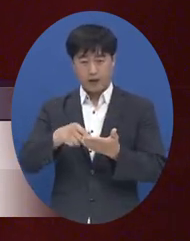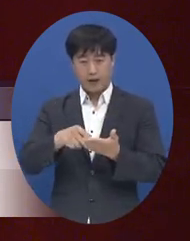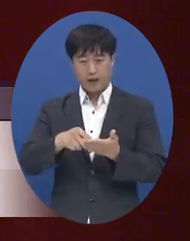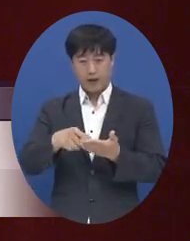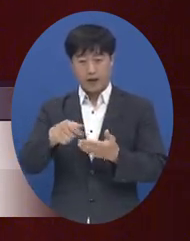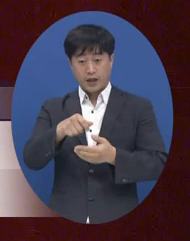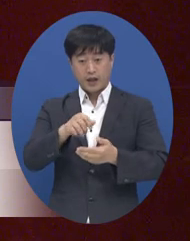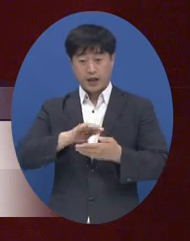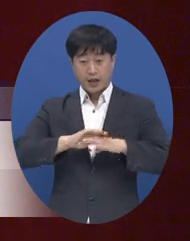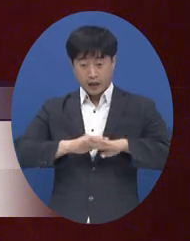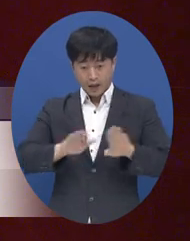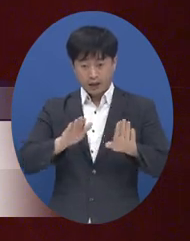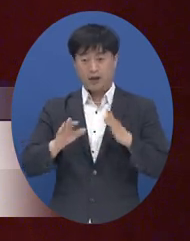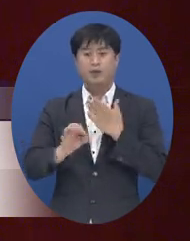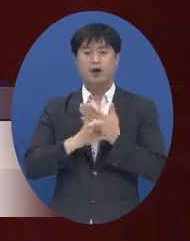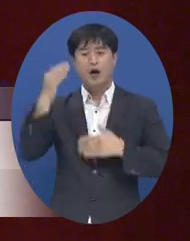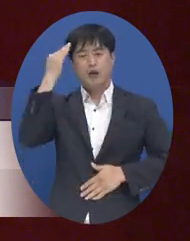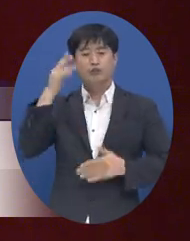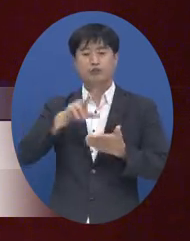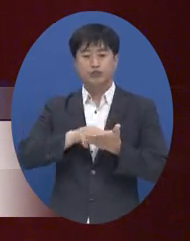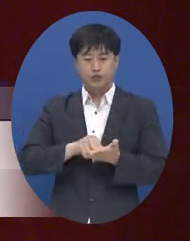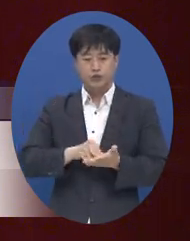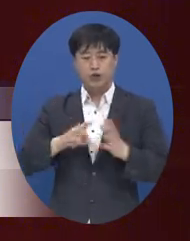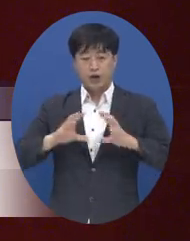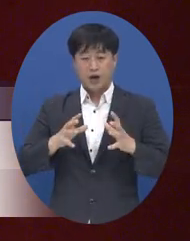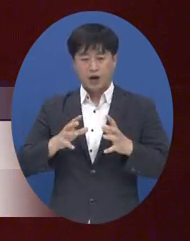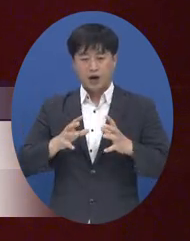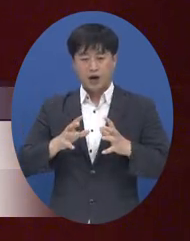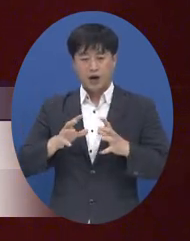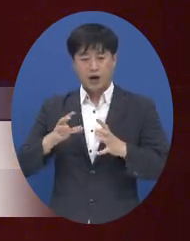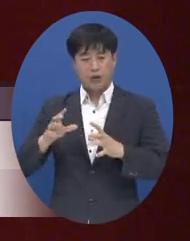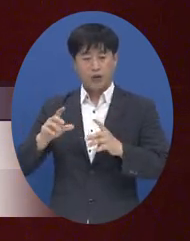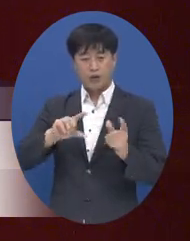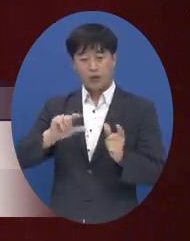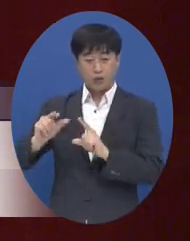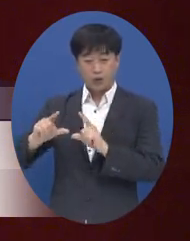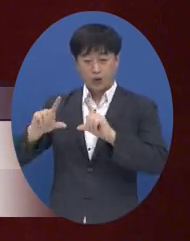돌파해 나가면 한반도 문제가 국제 변수에